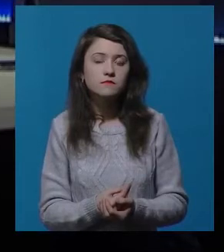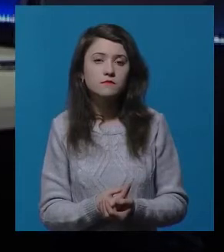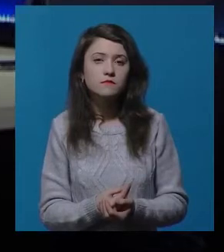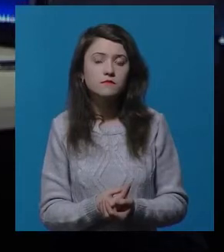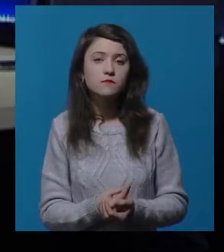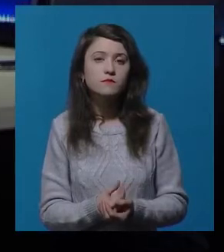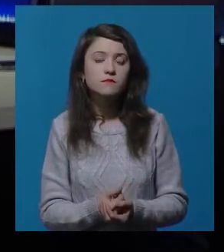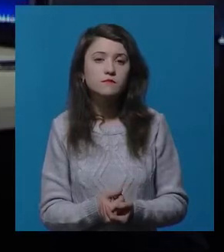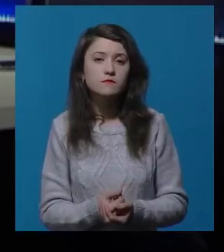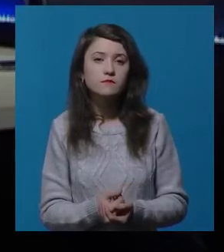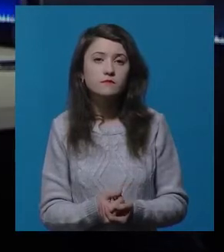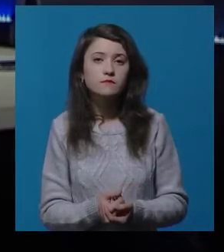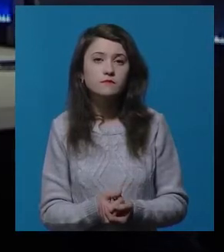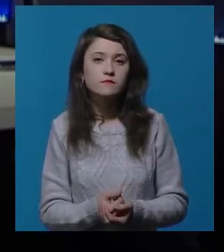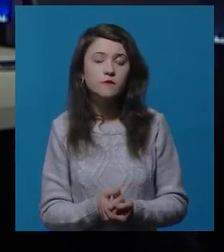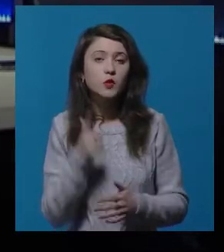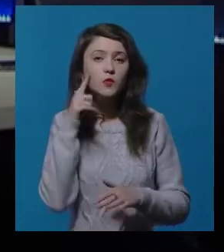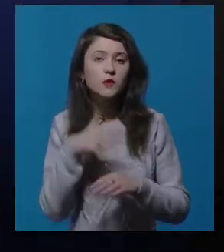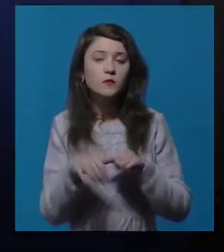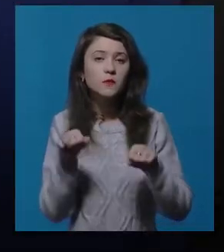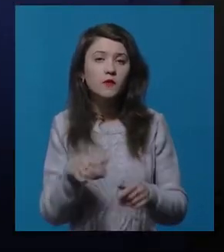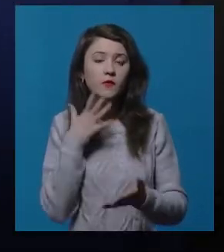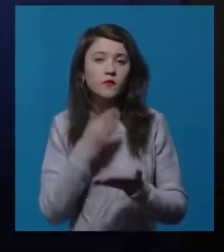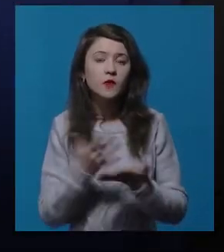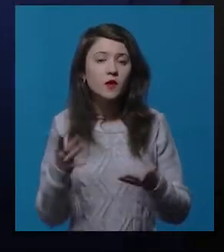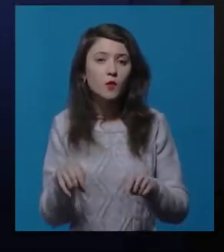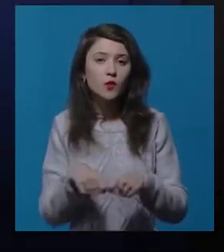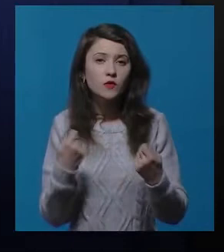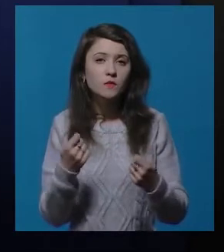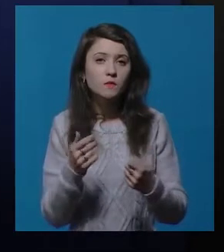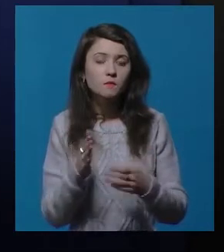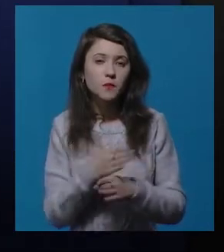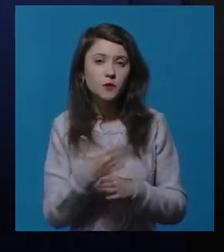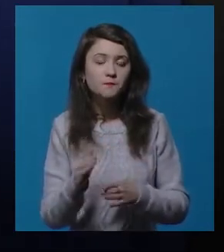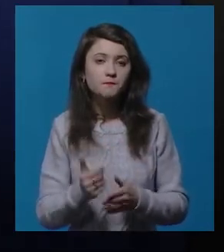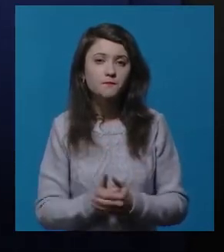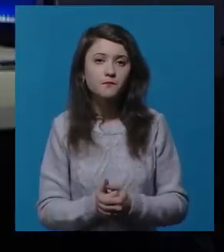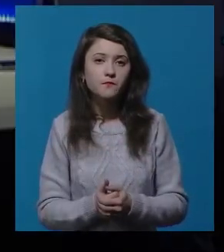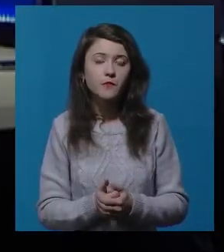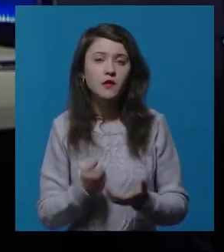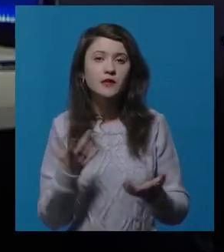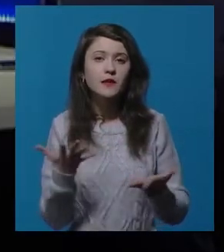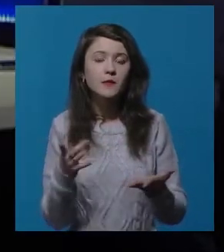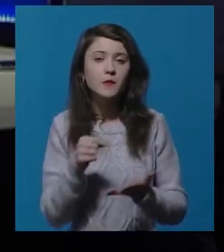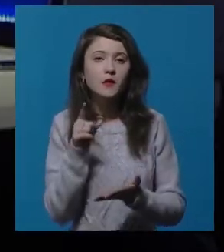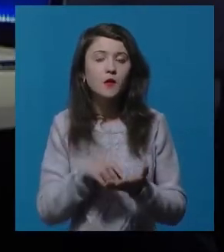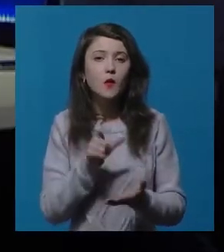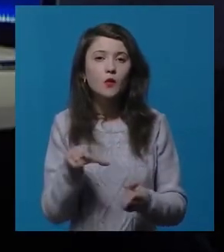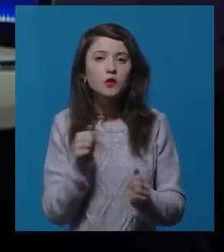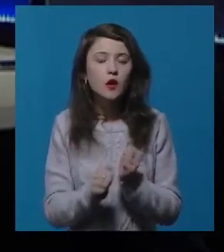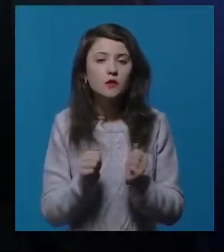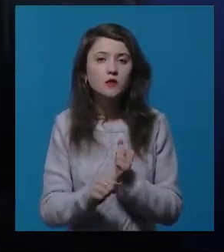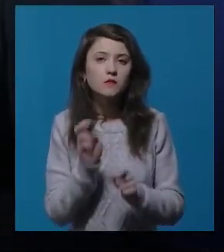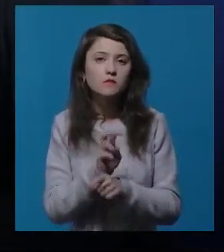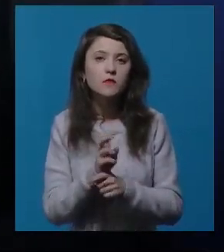визнати право своє, яке порушується іншими особами. З яких та питань ось люди частіше звертаються? В